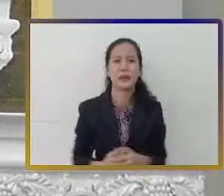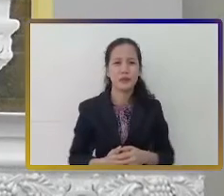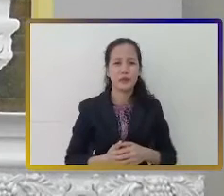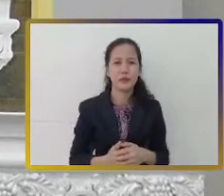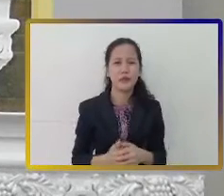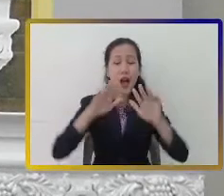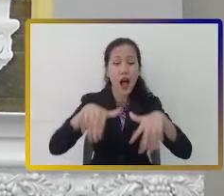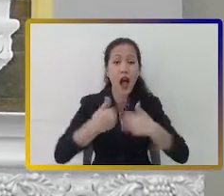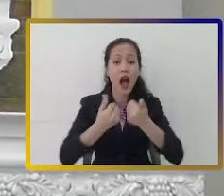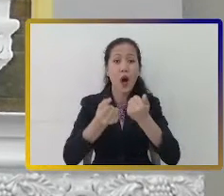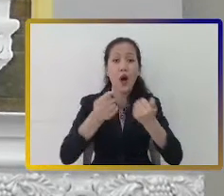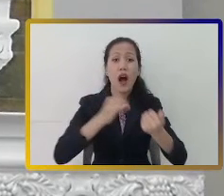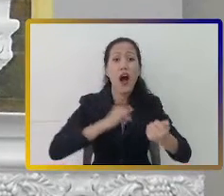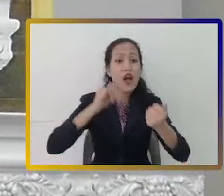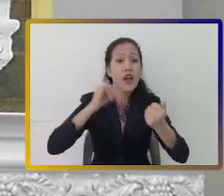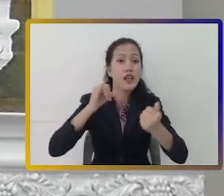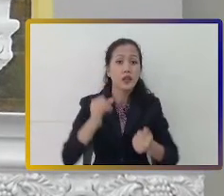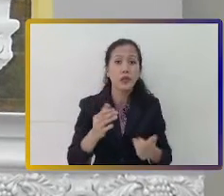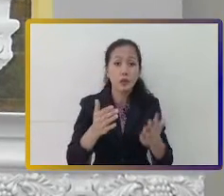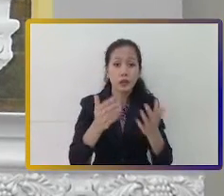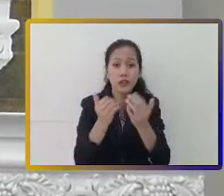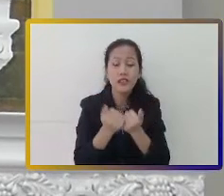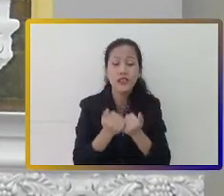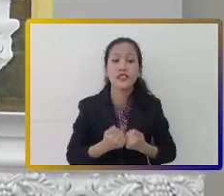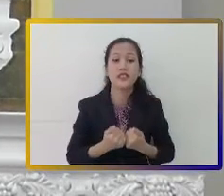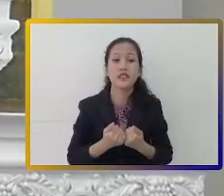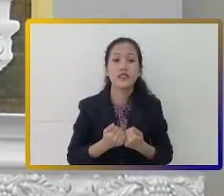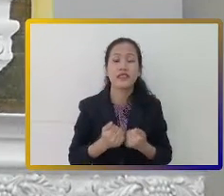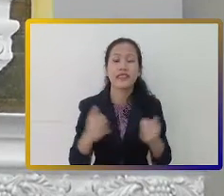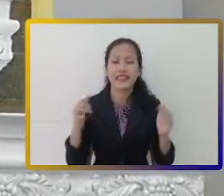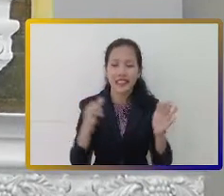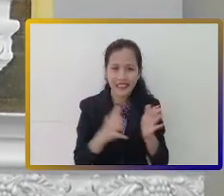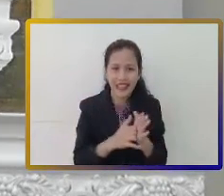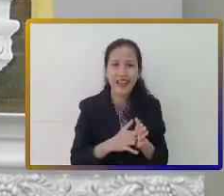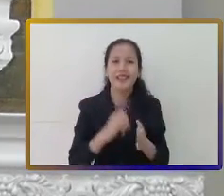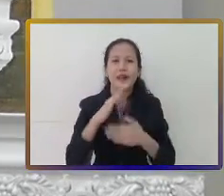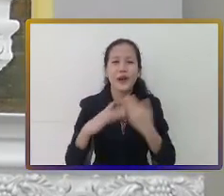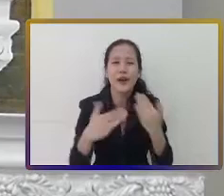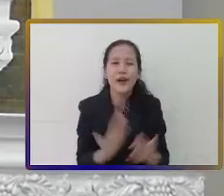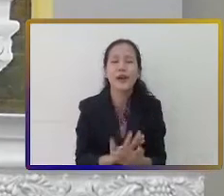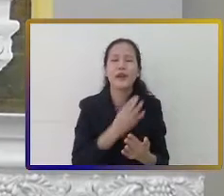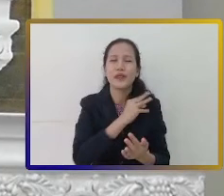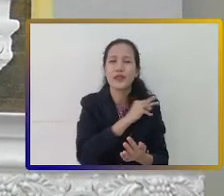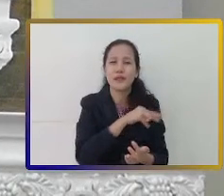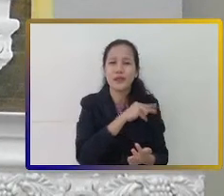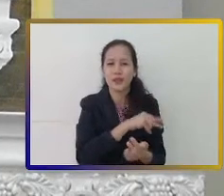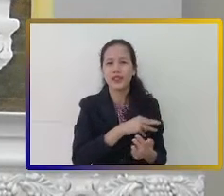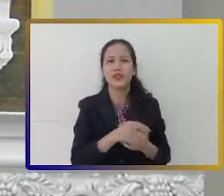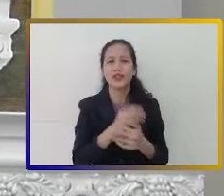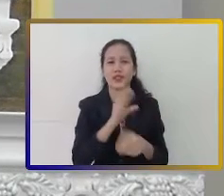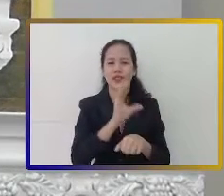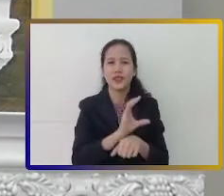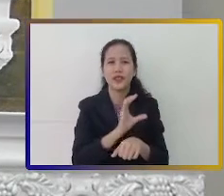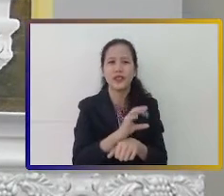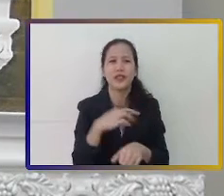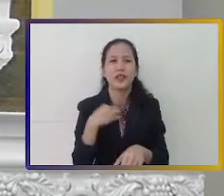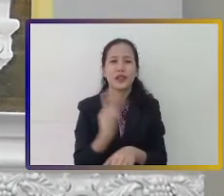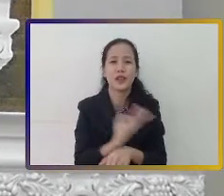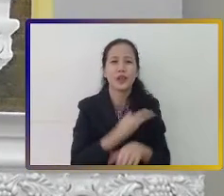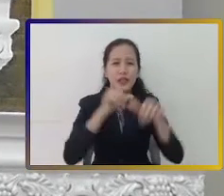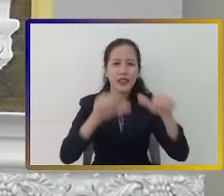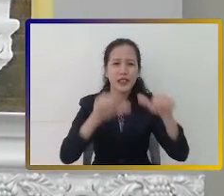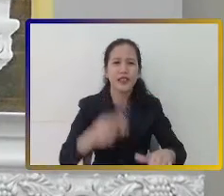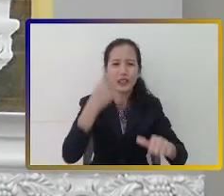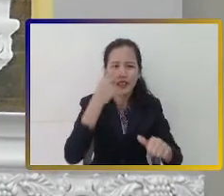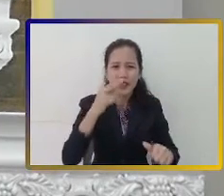how I wish, kapatid, na lahat ng missions po natin, we can see